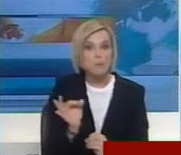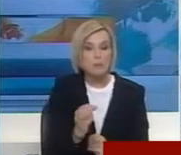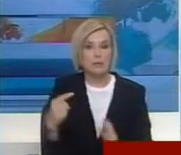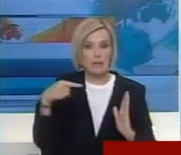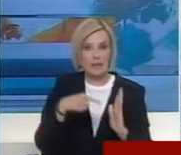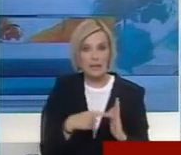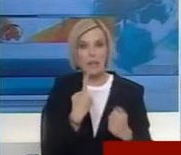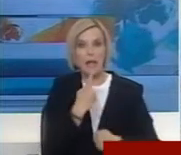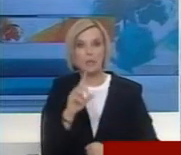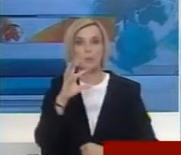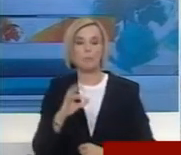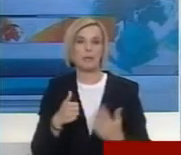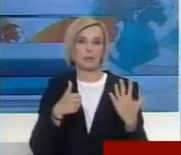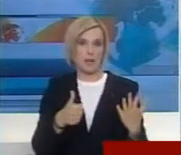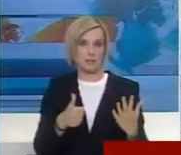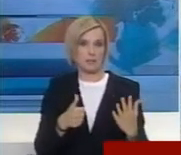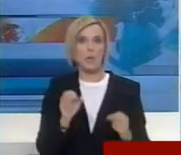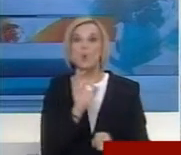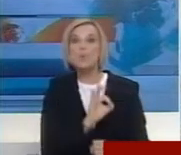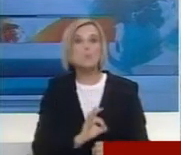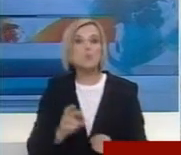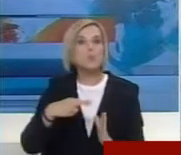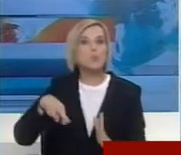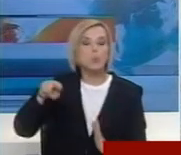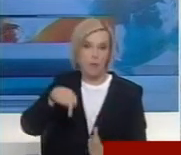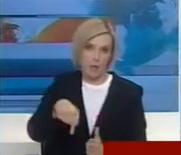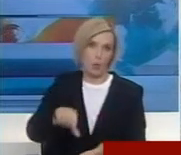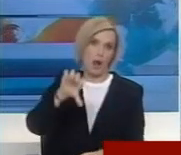1156. Τα περισσότερα κρούσματα καταγράφονται στην Αττική.